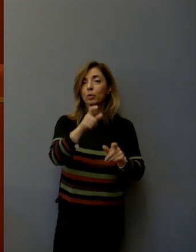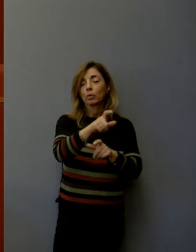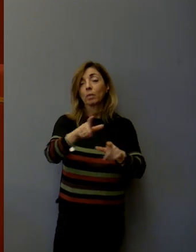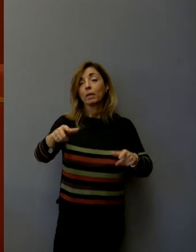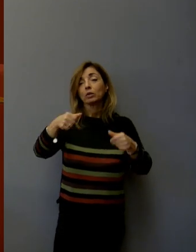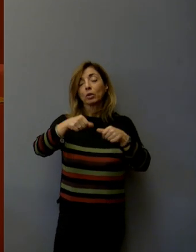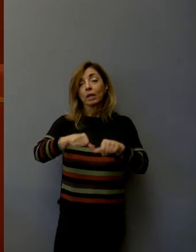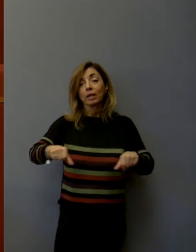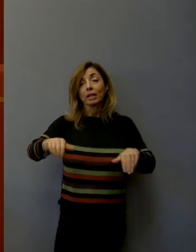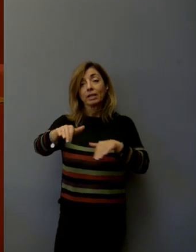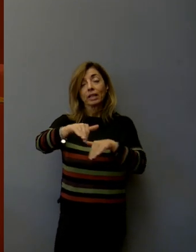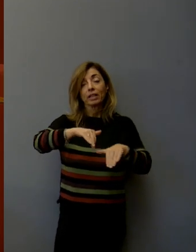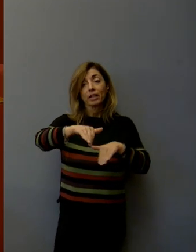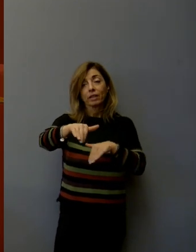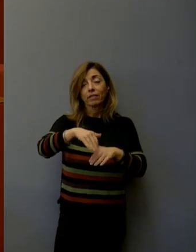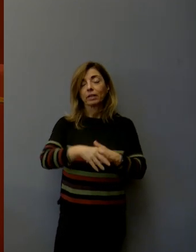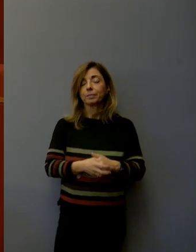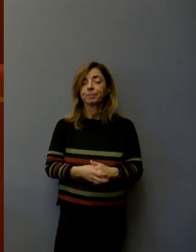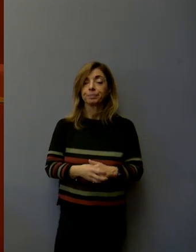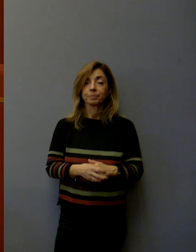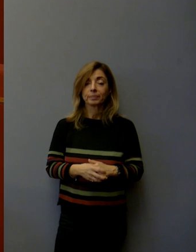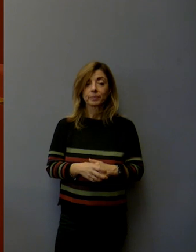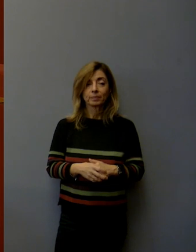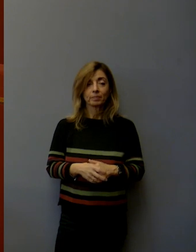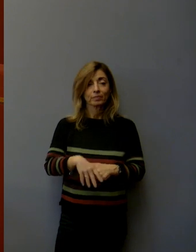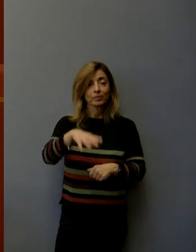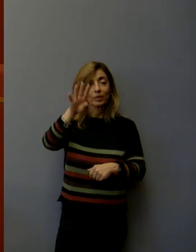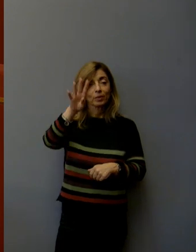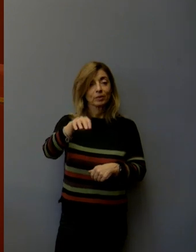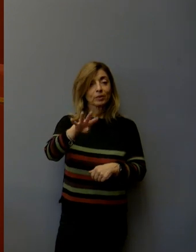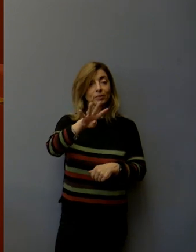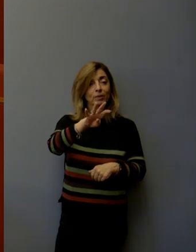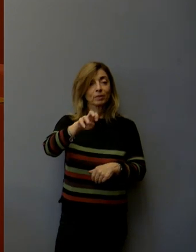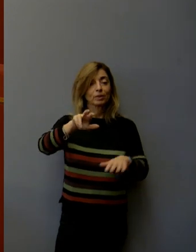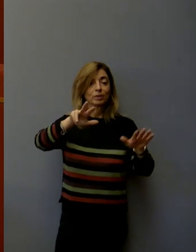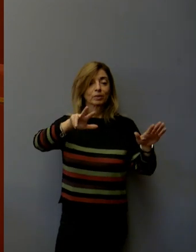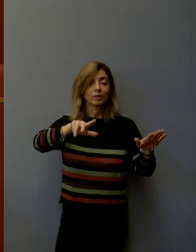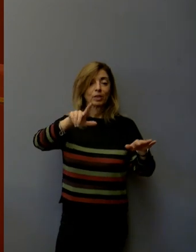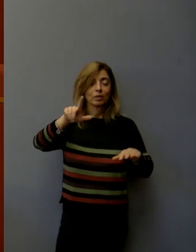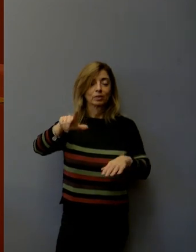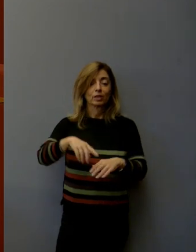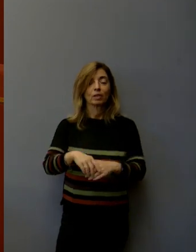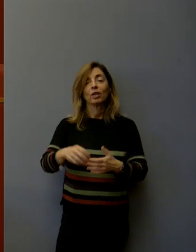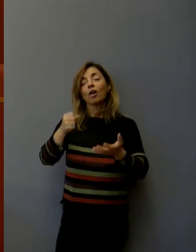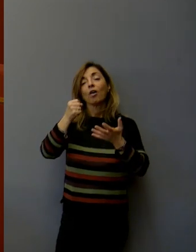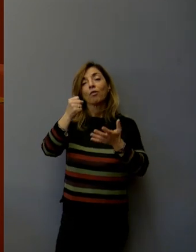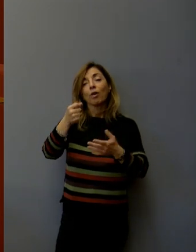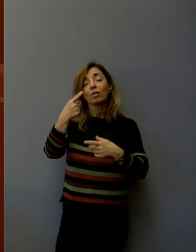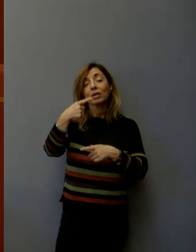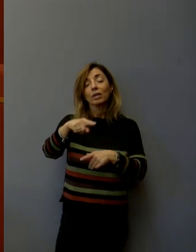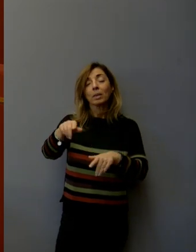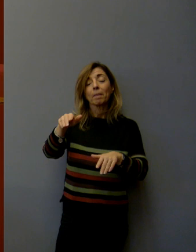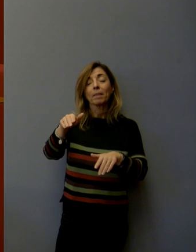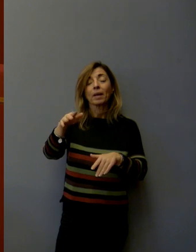vie e di coordinarsi col municipio per gli aspetti di dettaglio 4.487 un fondo a destinazione disabile